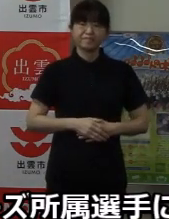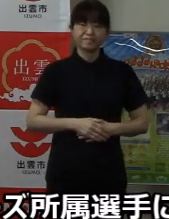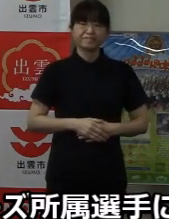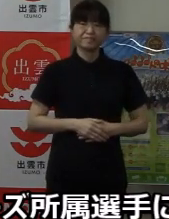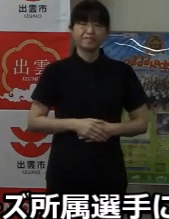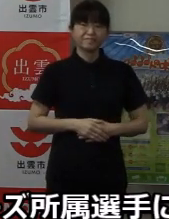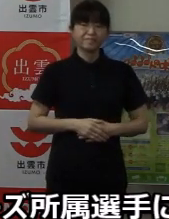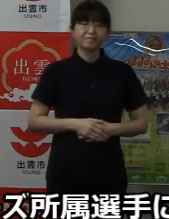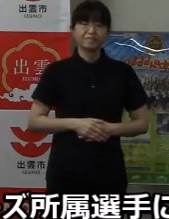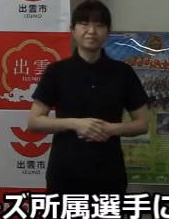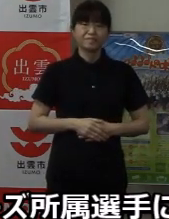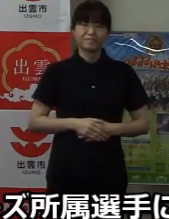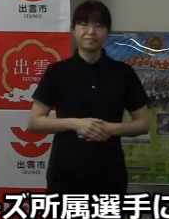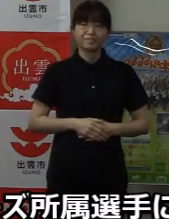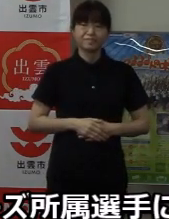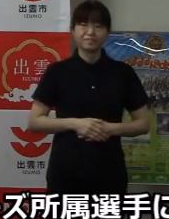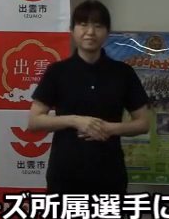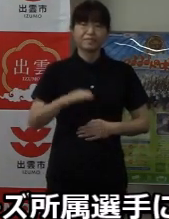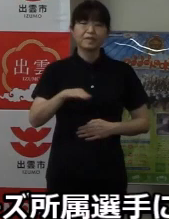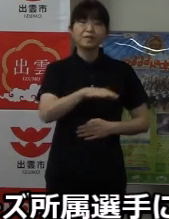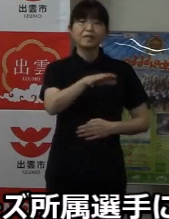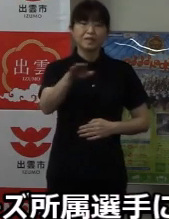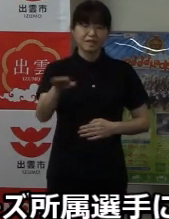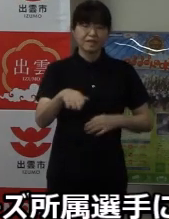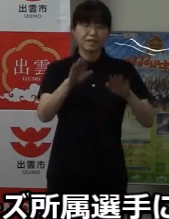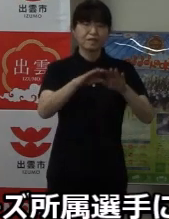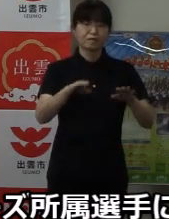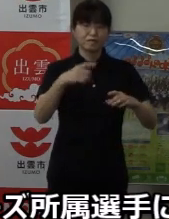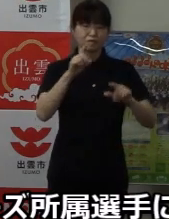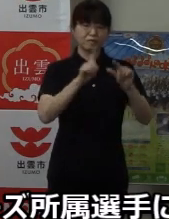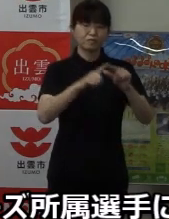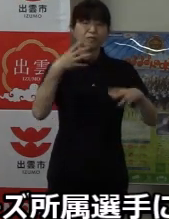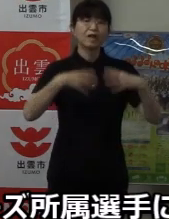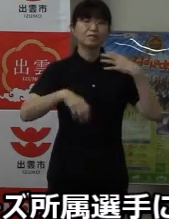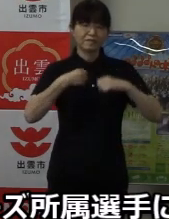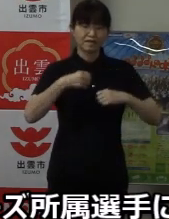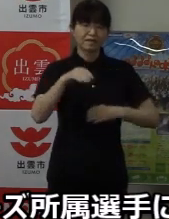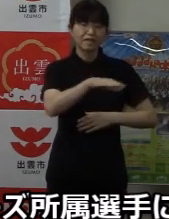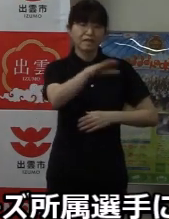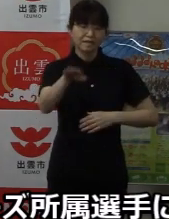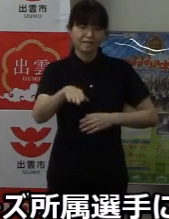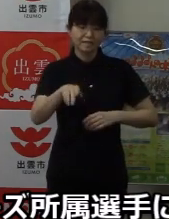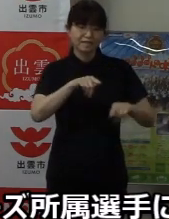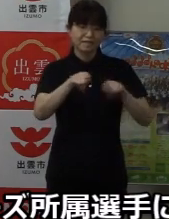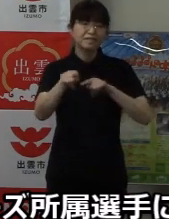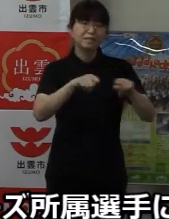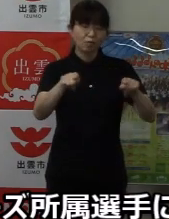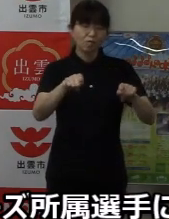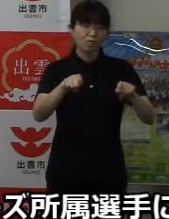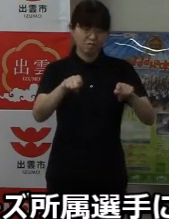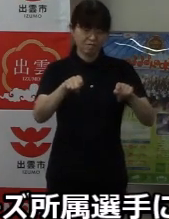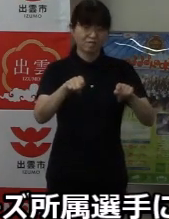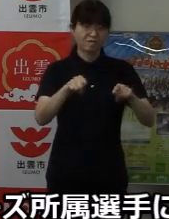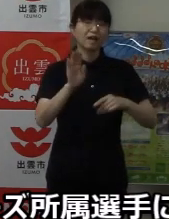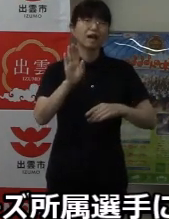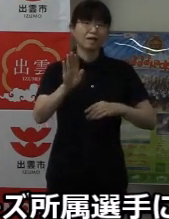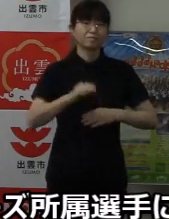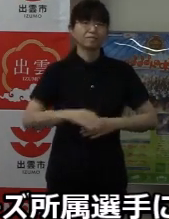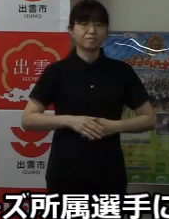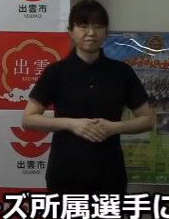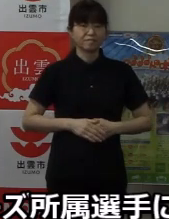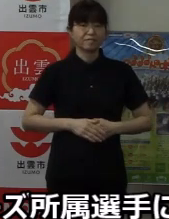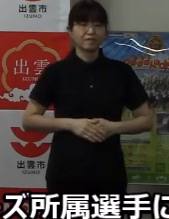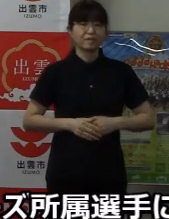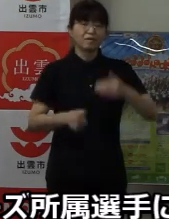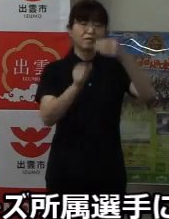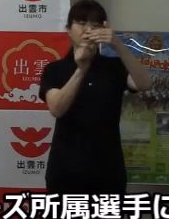けども、皆さん方に指導をしてもらえるということであります。日時は